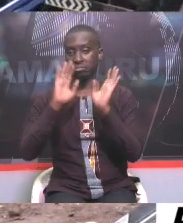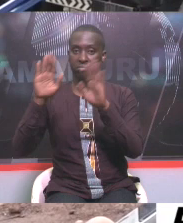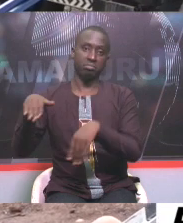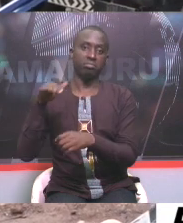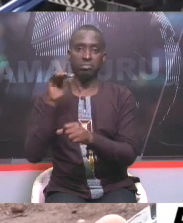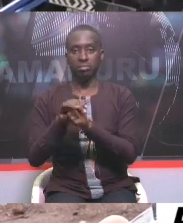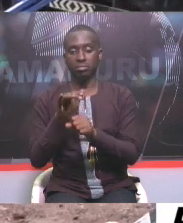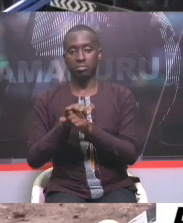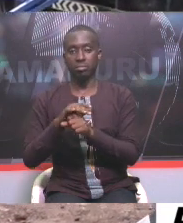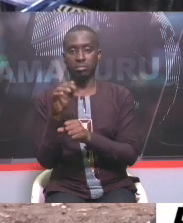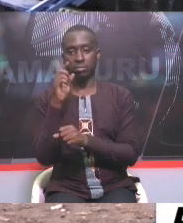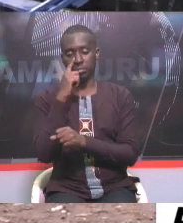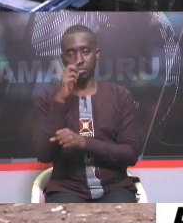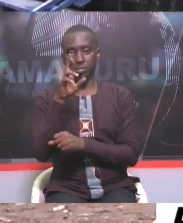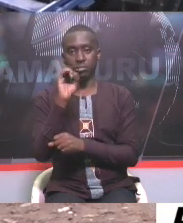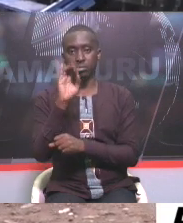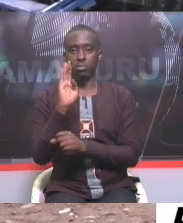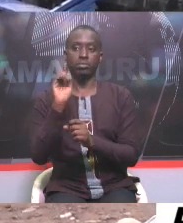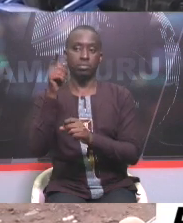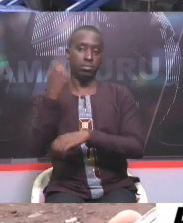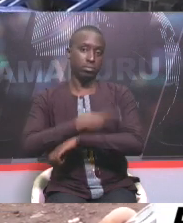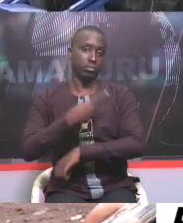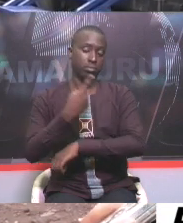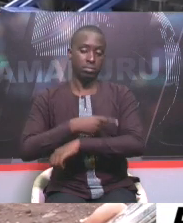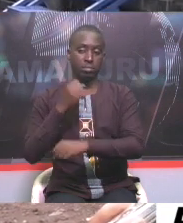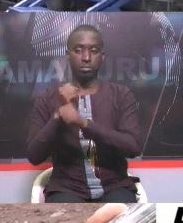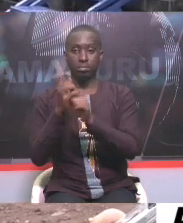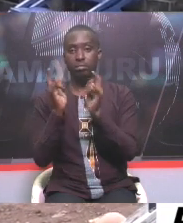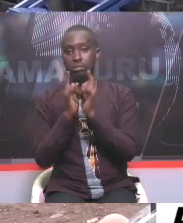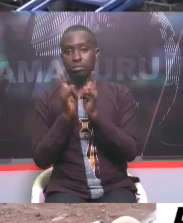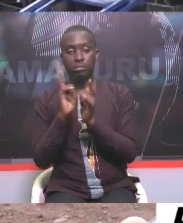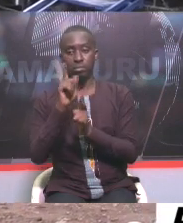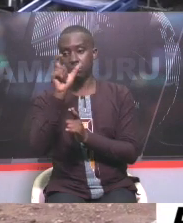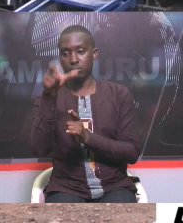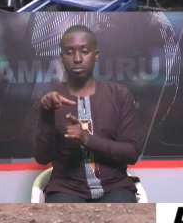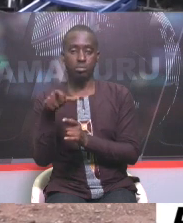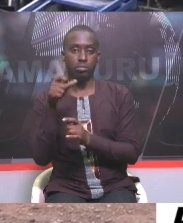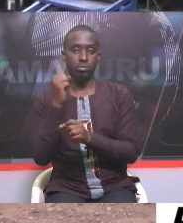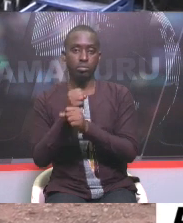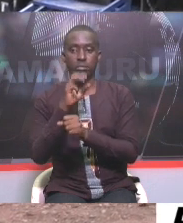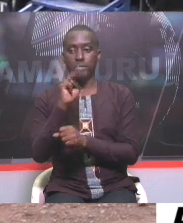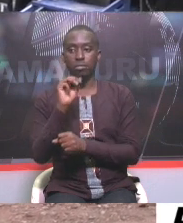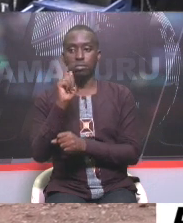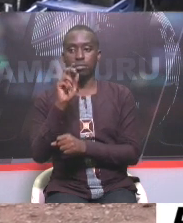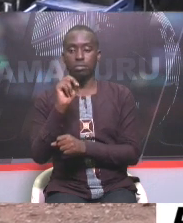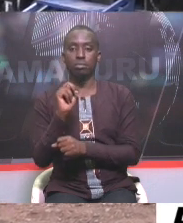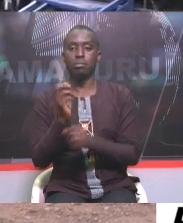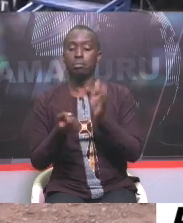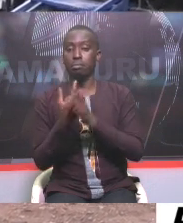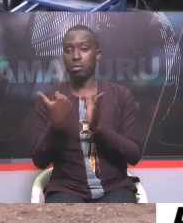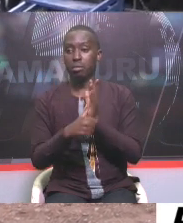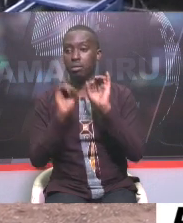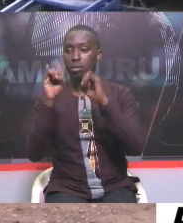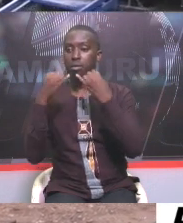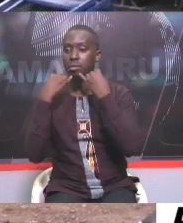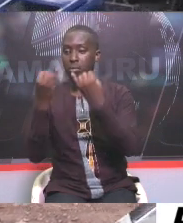baraduteraniraga cyane kandi kuri RIB mwahera misi baturemesheje inama ngo ndagire umukozi wo muri MTN ngo uzaje uragira ibibazo ngo aje kubibabwira ngo